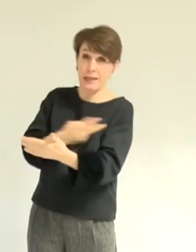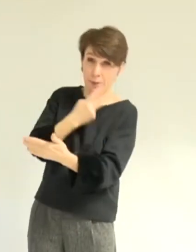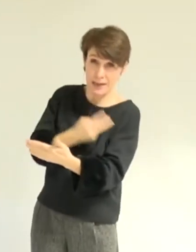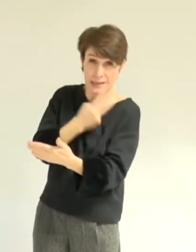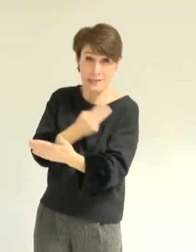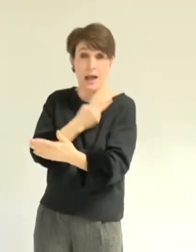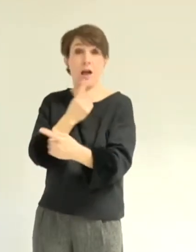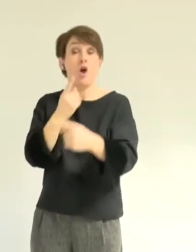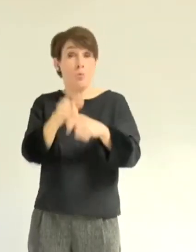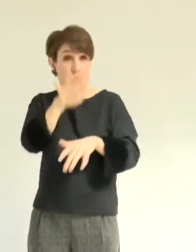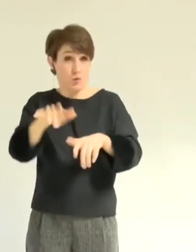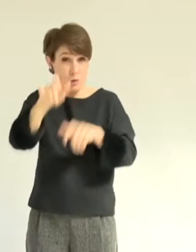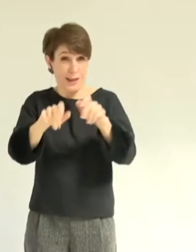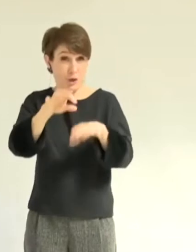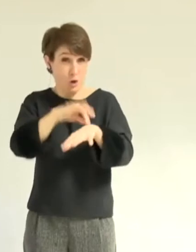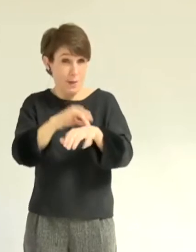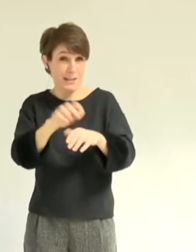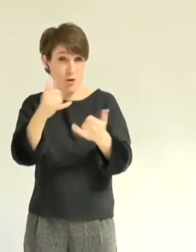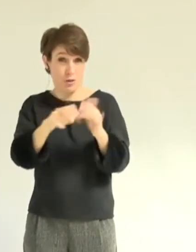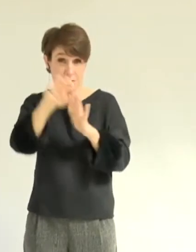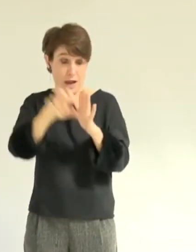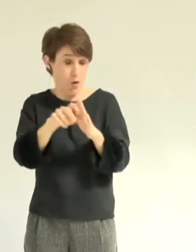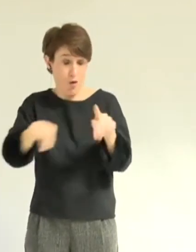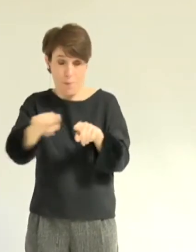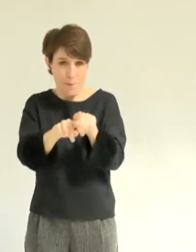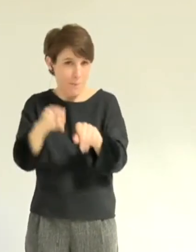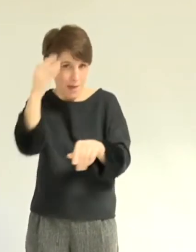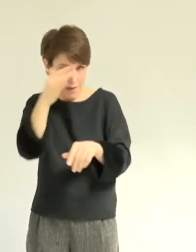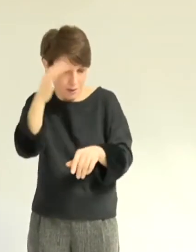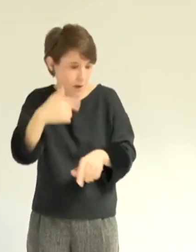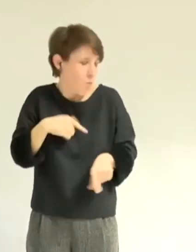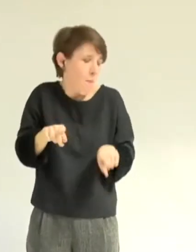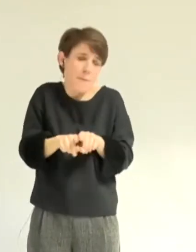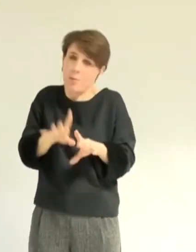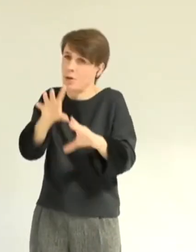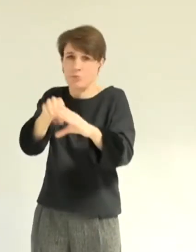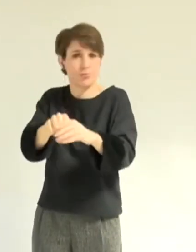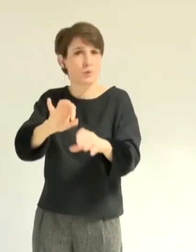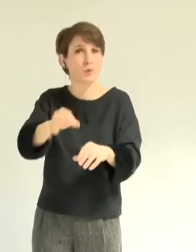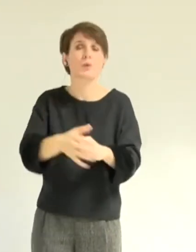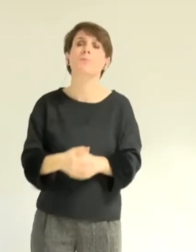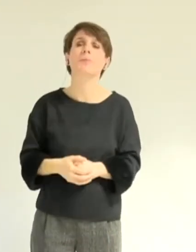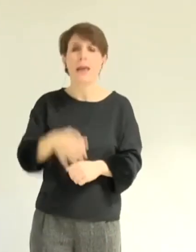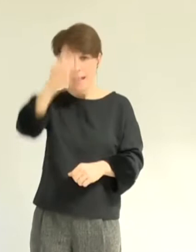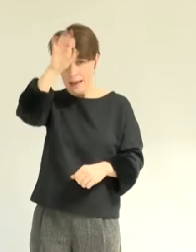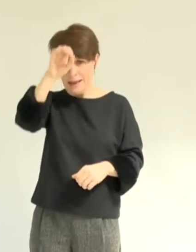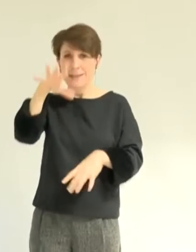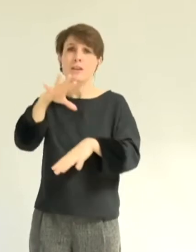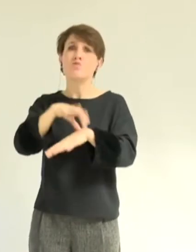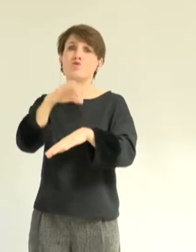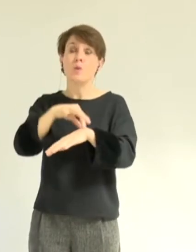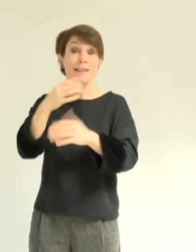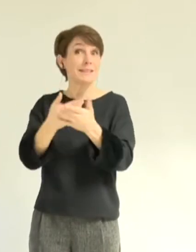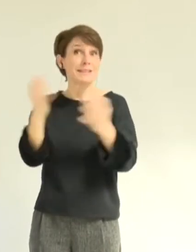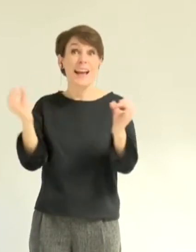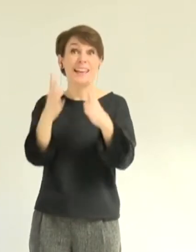l'inquiétude des Grenoblois s'agissant de la clinique mutualiste. La clinique mutualiste est une exception grenobloise